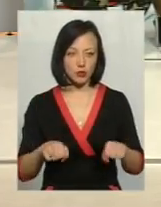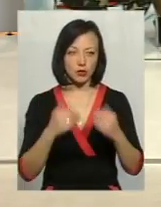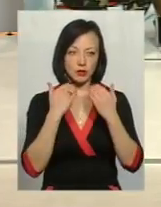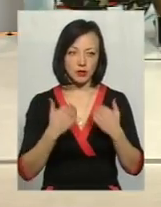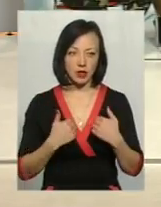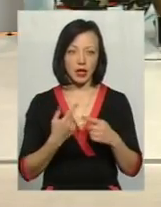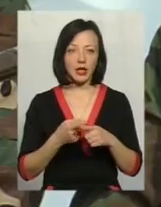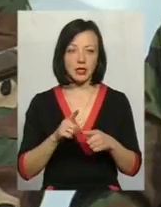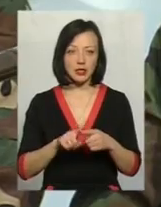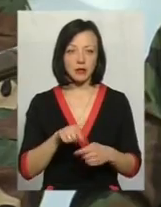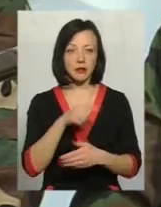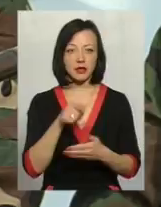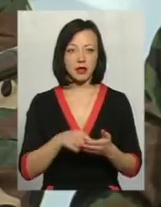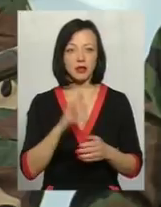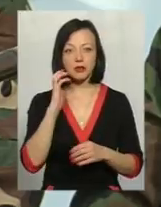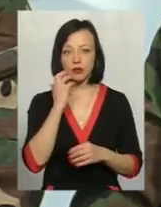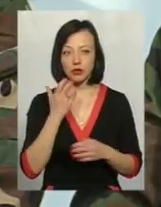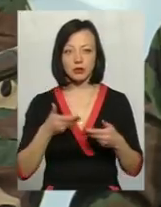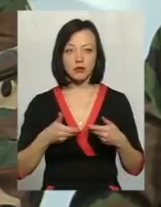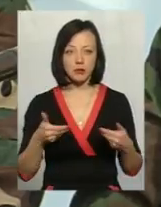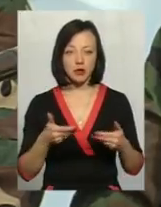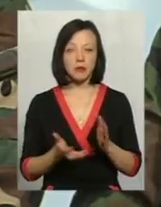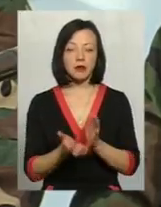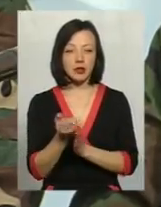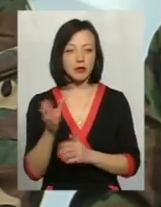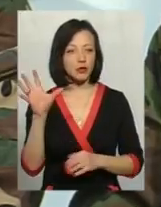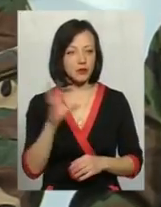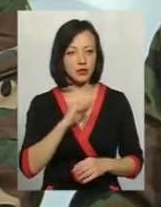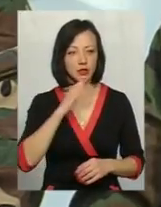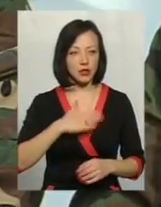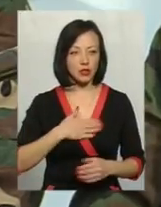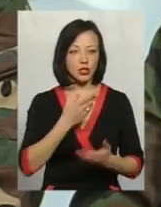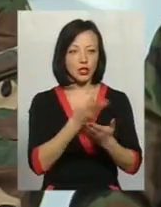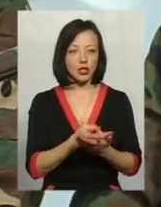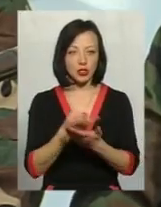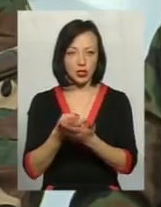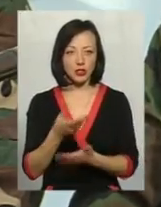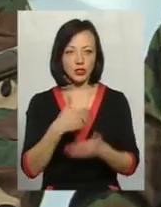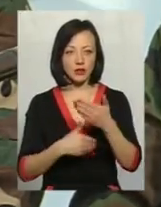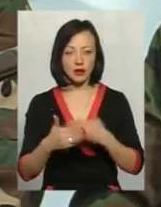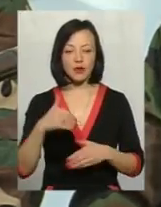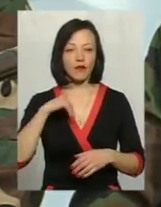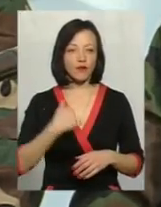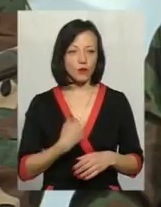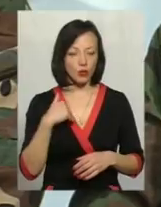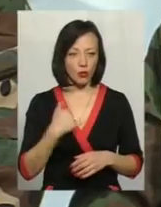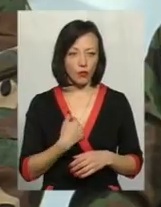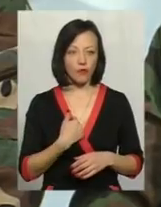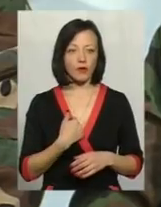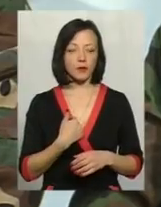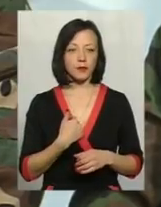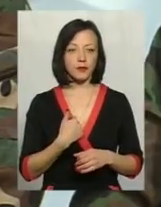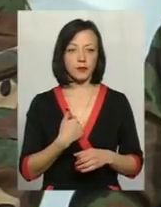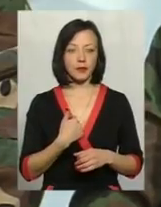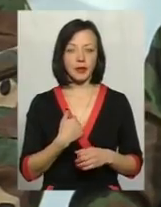А це питання дуже серйозне, ми підтримуємо всіх наших лежачих інвалідів, вдов.